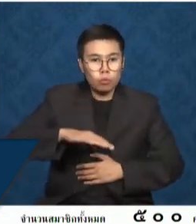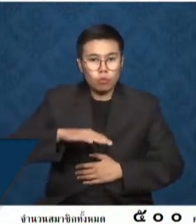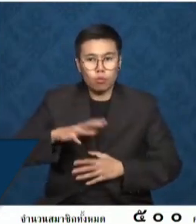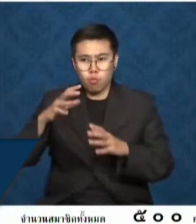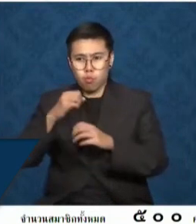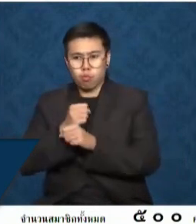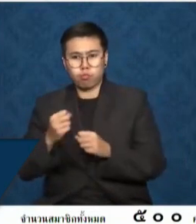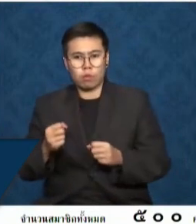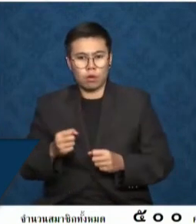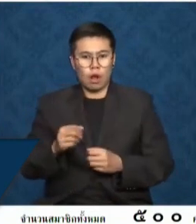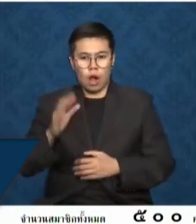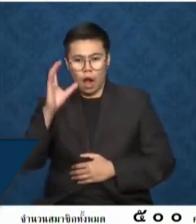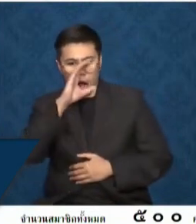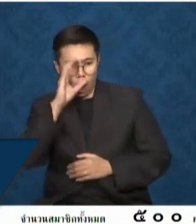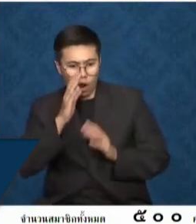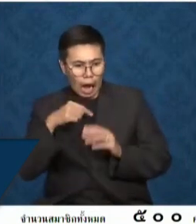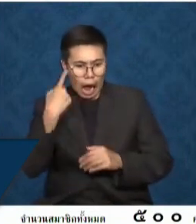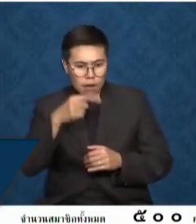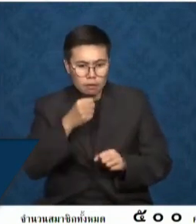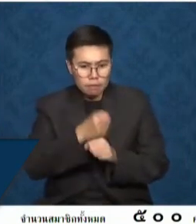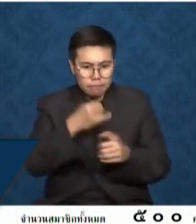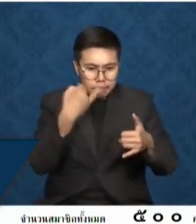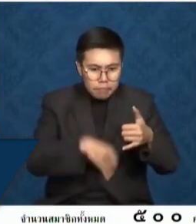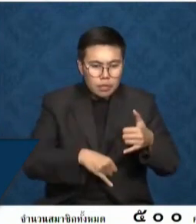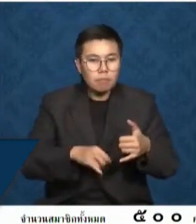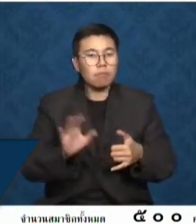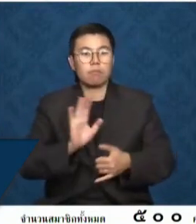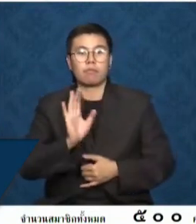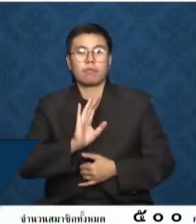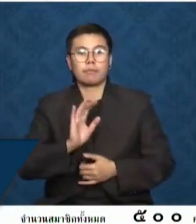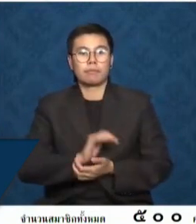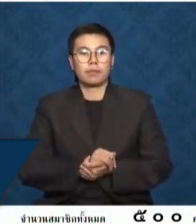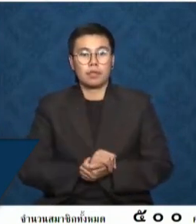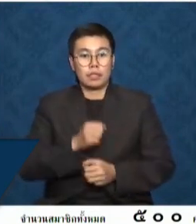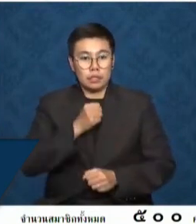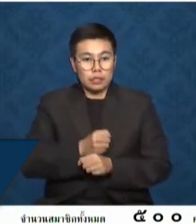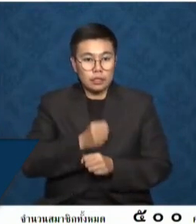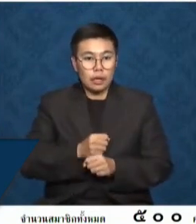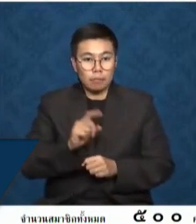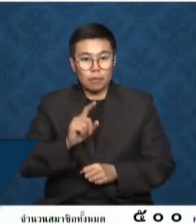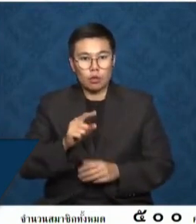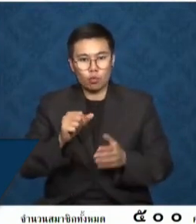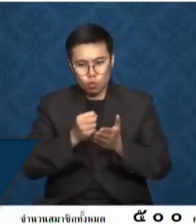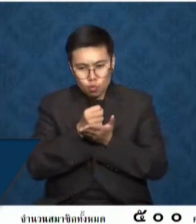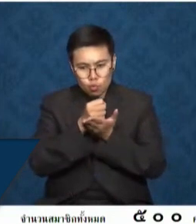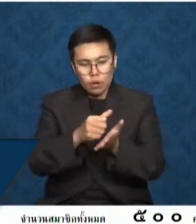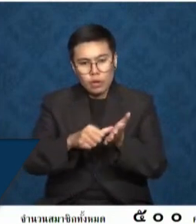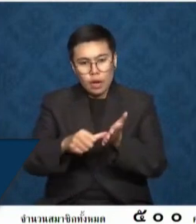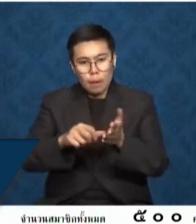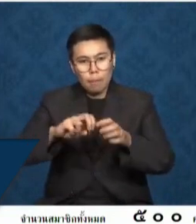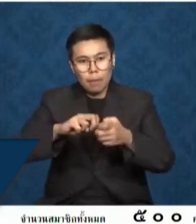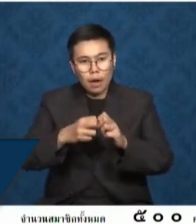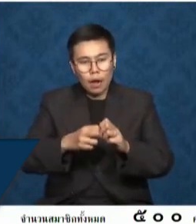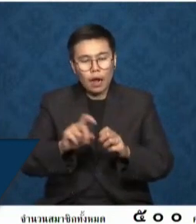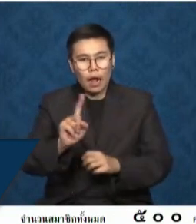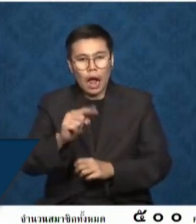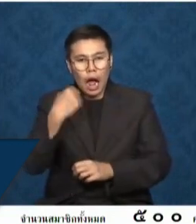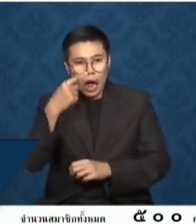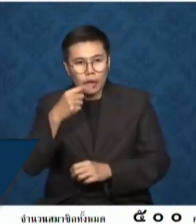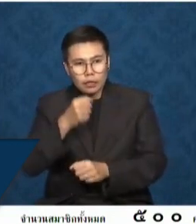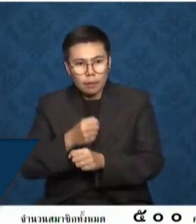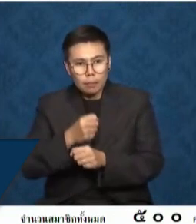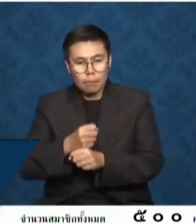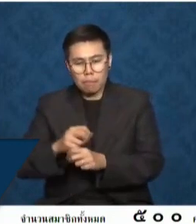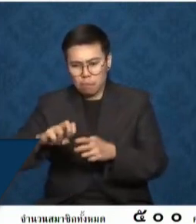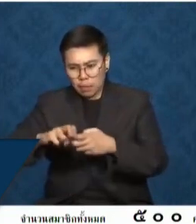สรุปและรีบหาคนผิดในทุกเหตุการณ์แต่สิ่งที่เราทำควรทำเพื่อแก้ปัญหาที่ต้นเหตุคือการค้นหาว่าต้น